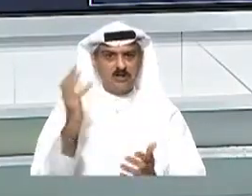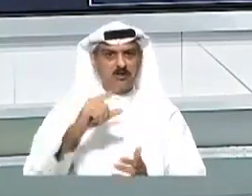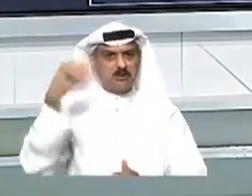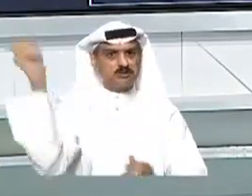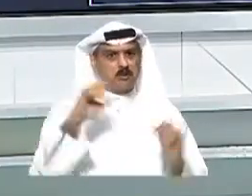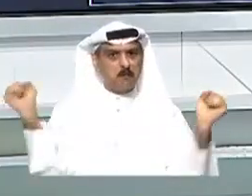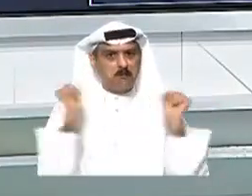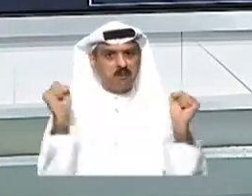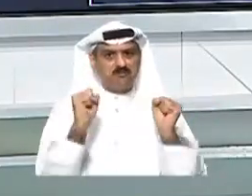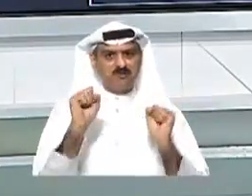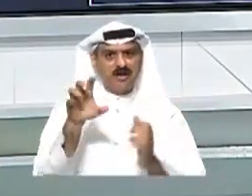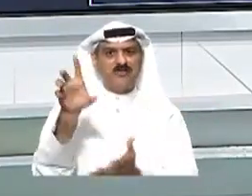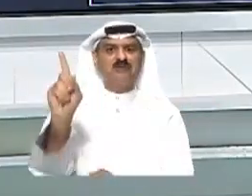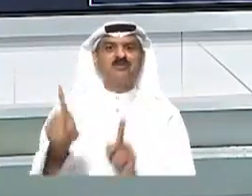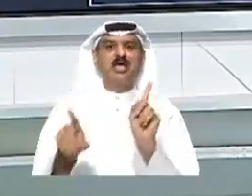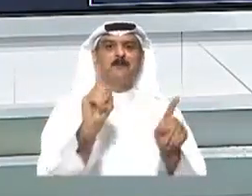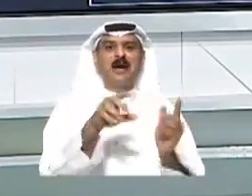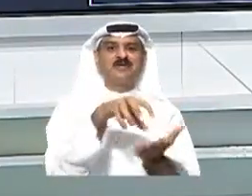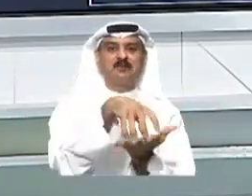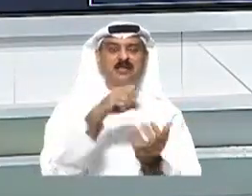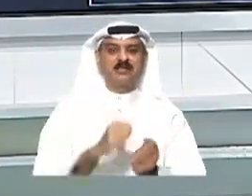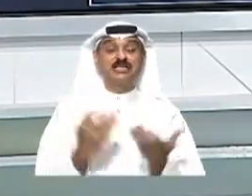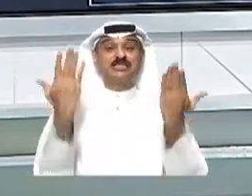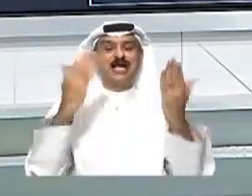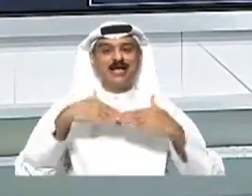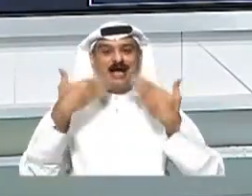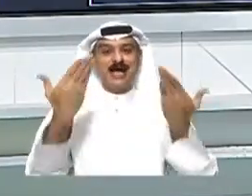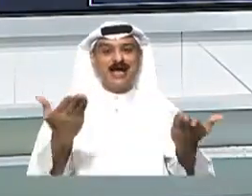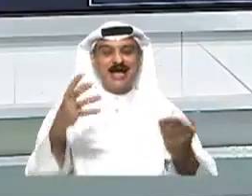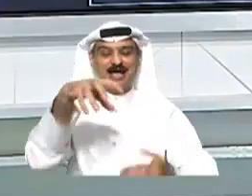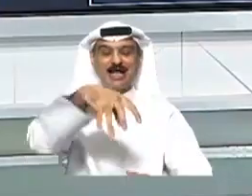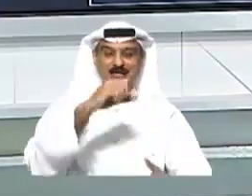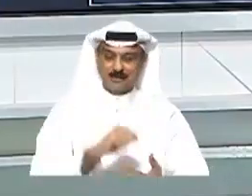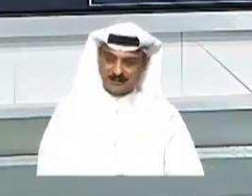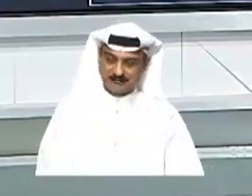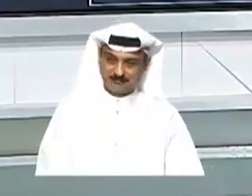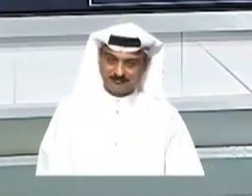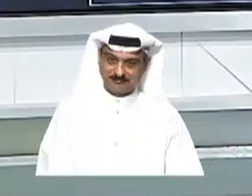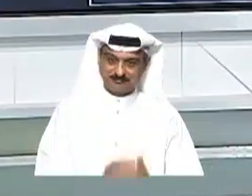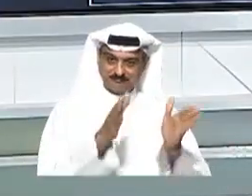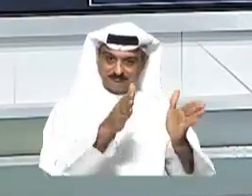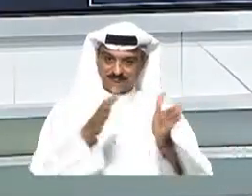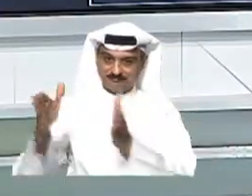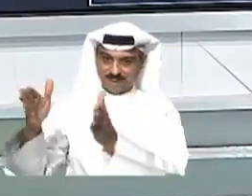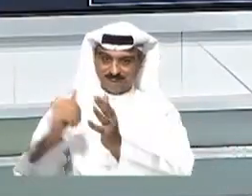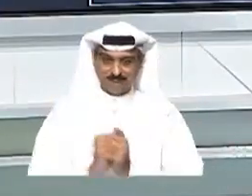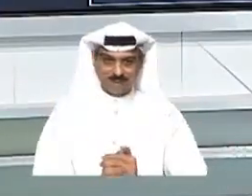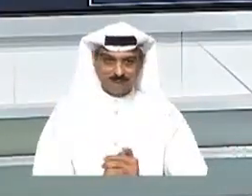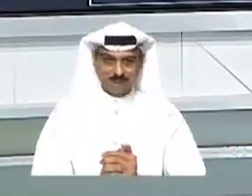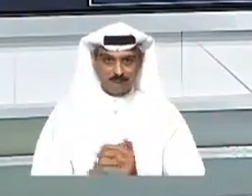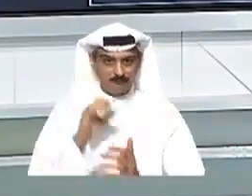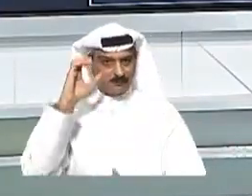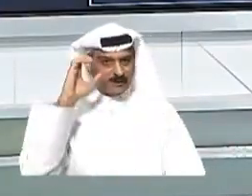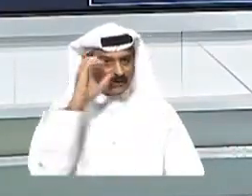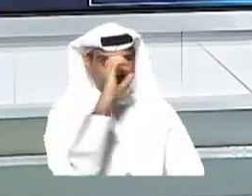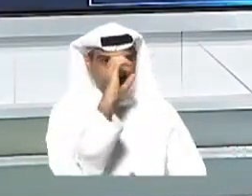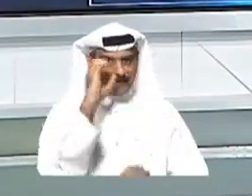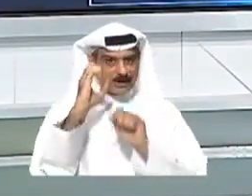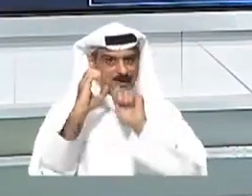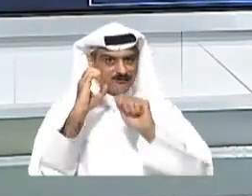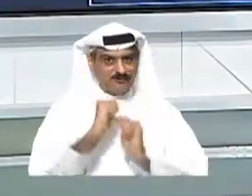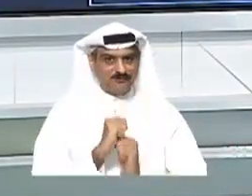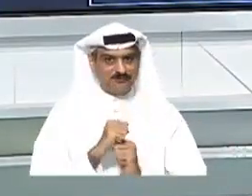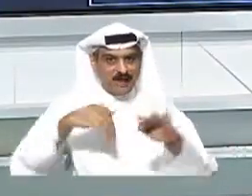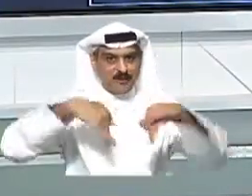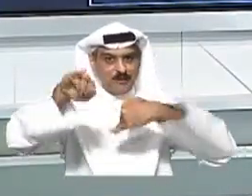على بعض المناطق، الله يجعلها إن شاء الله أمطار خير على البلاد والعباد. معنا الحين أيضا كاميرات المرور الموزعة